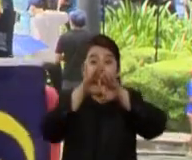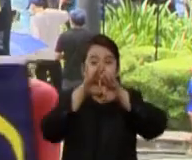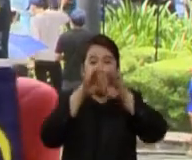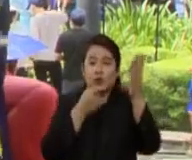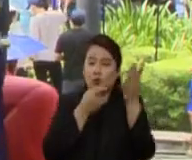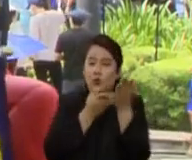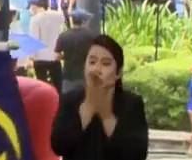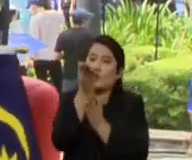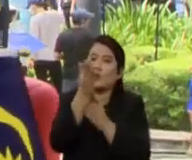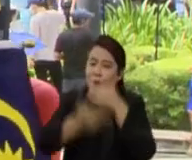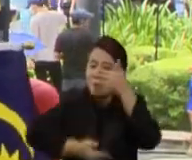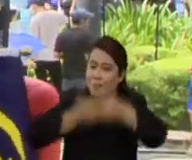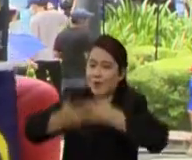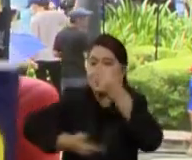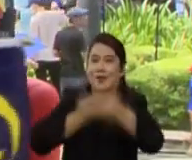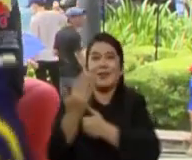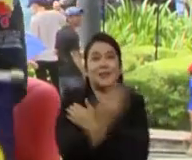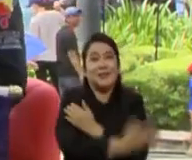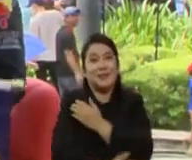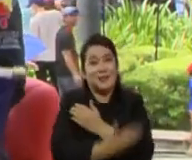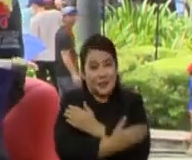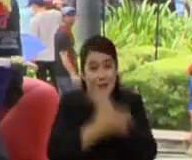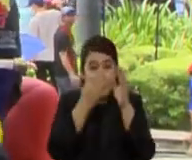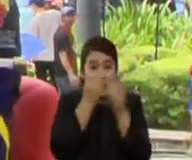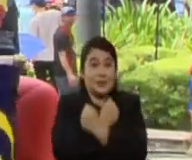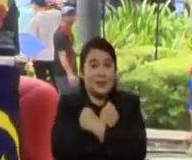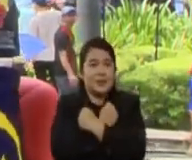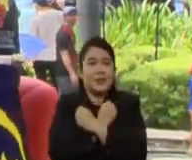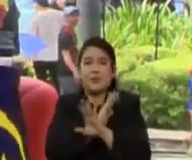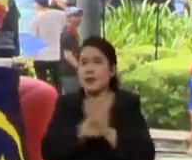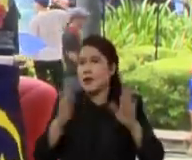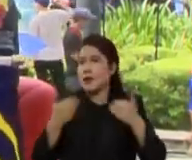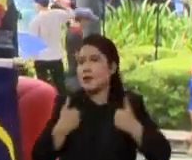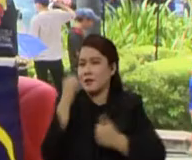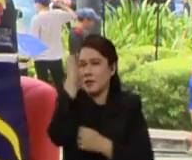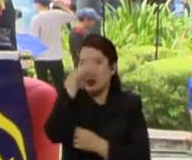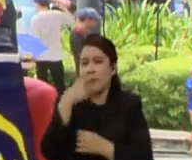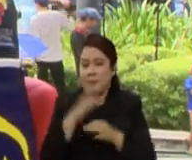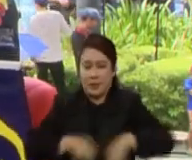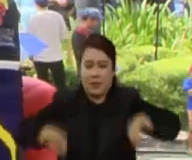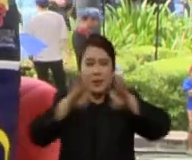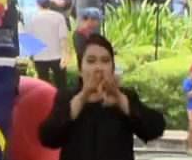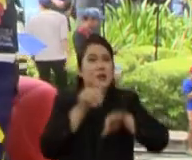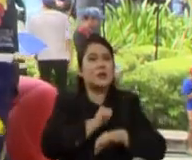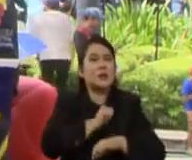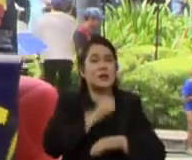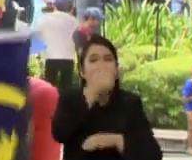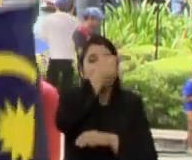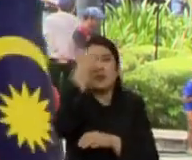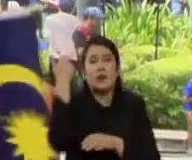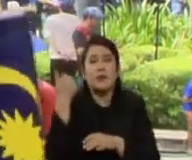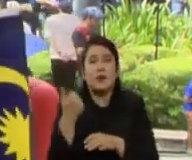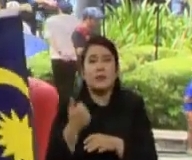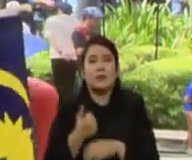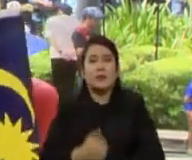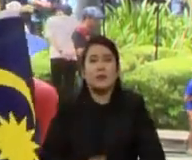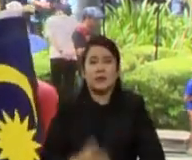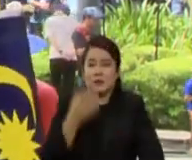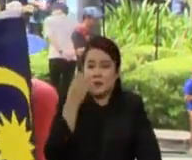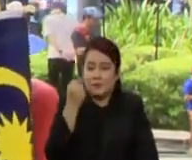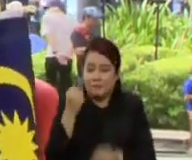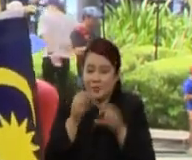untuk terus memajukan negara kita yang tercinta. Jangan ada sikap pentingkan diri sendiri kerana segenggam